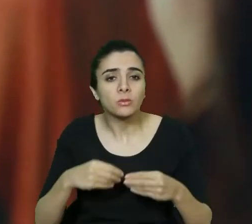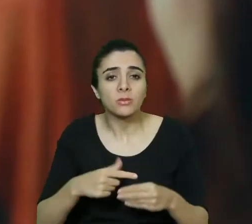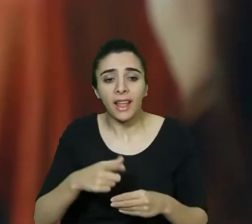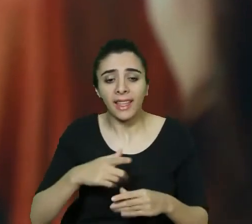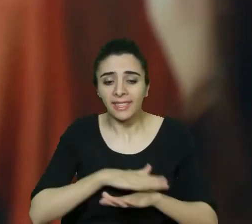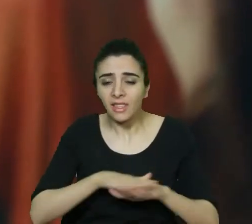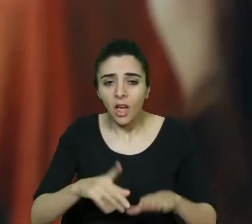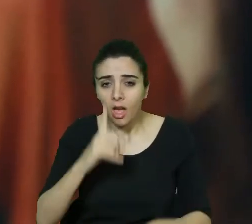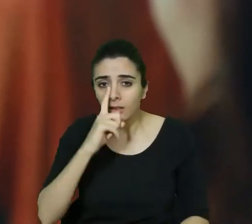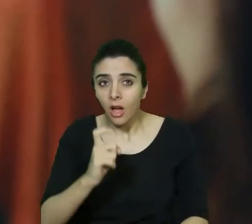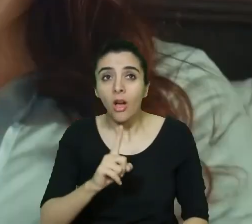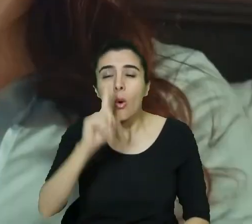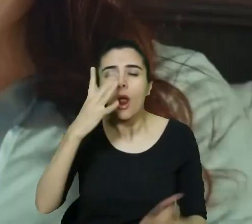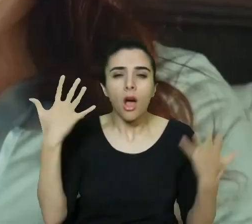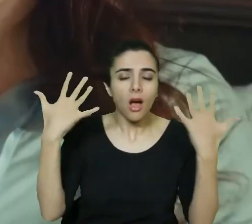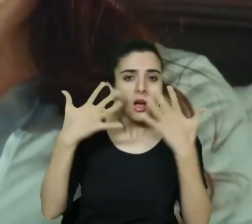köyün karanlığına.